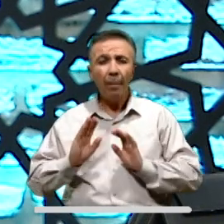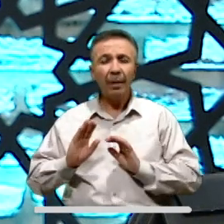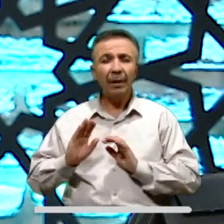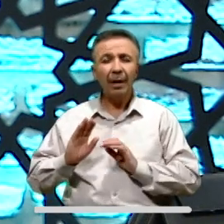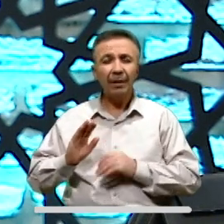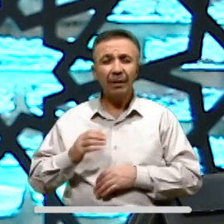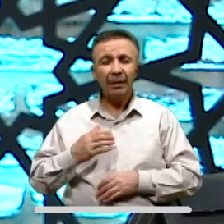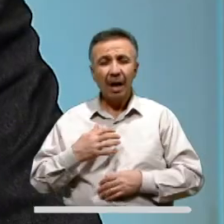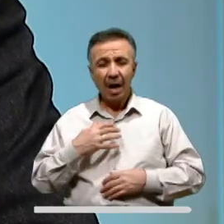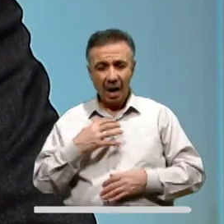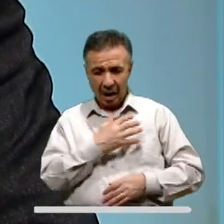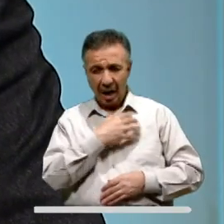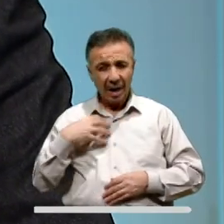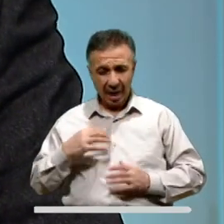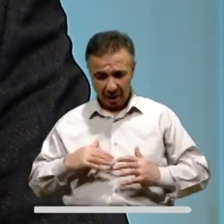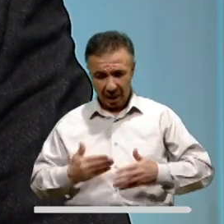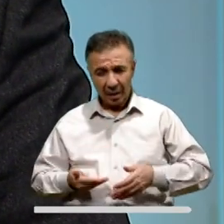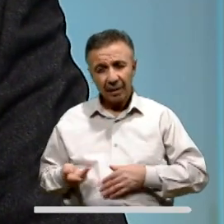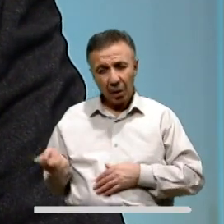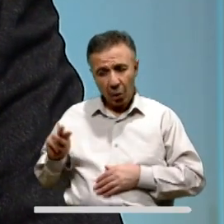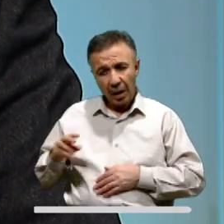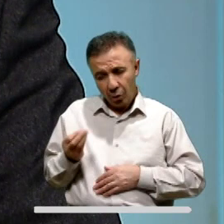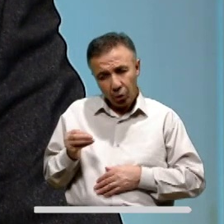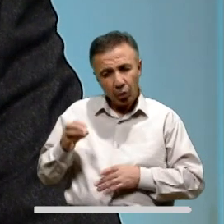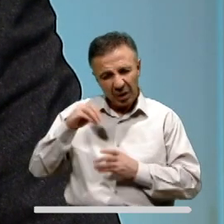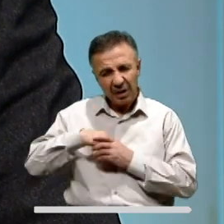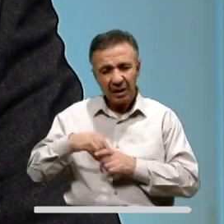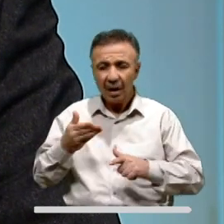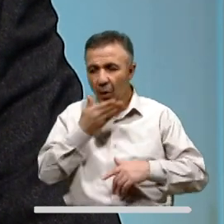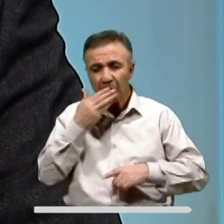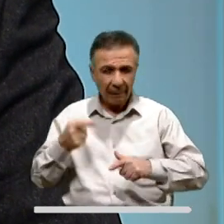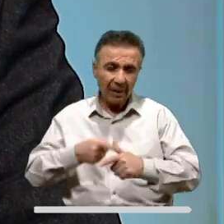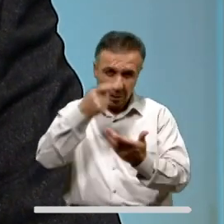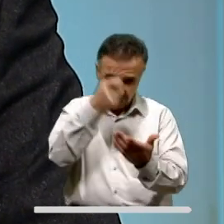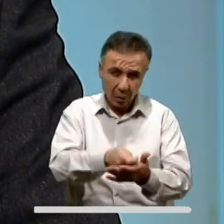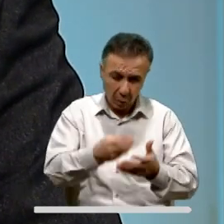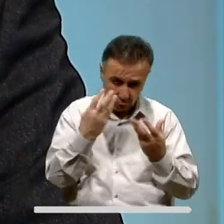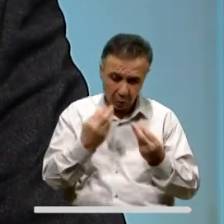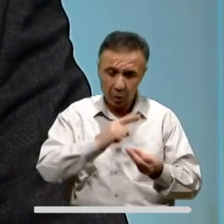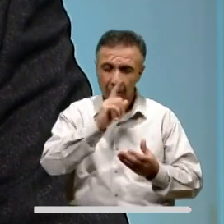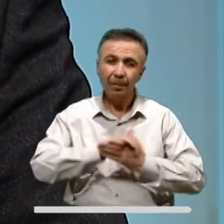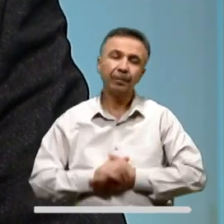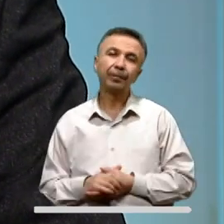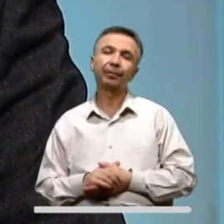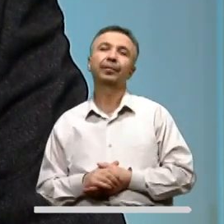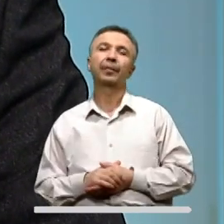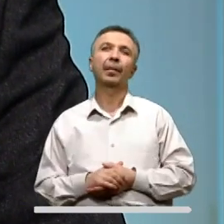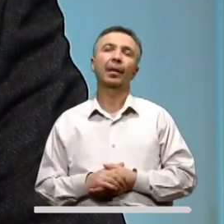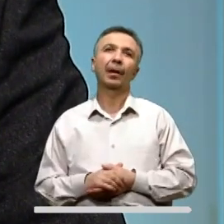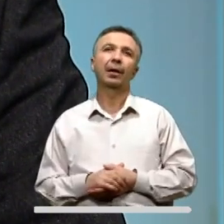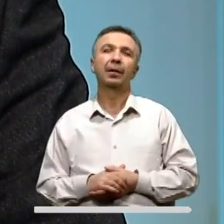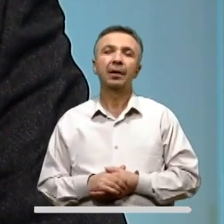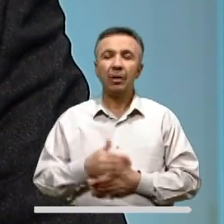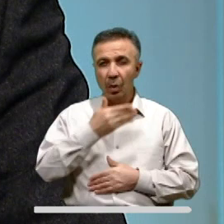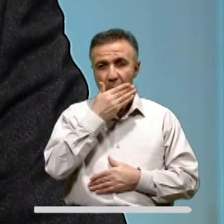fitre vermek gerekir mi? Şimdi biraz önceki hususu tekrar ifade edelim.